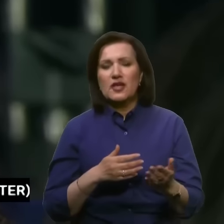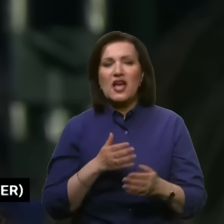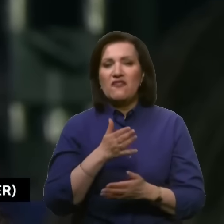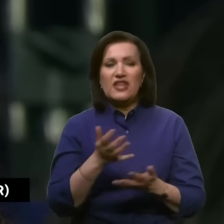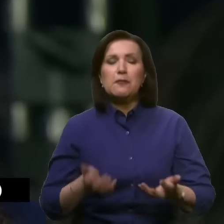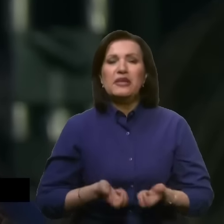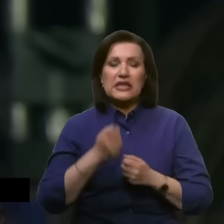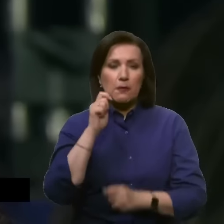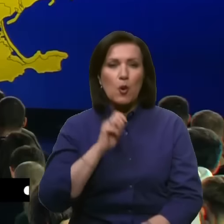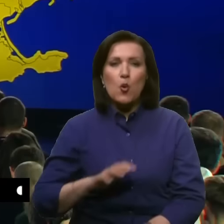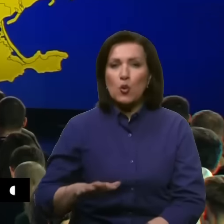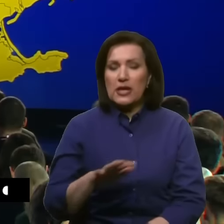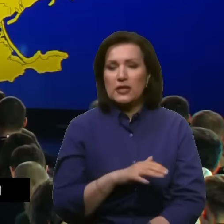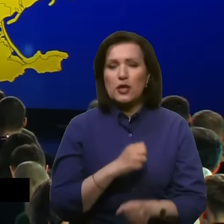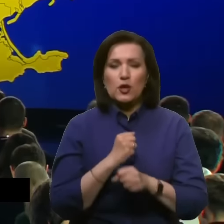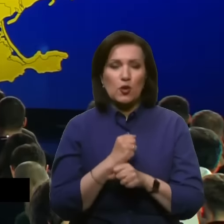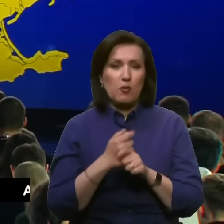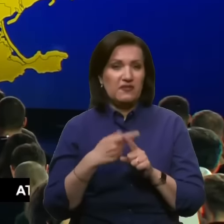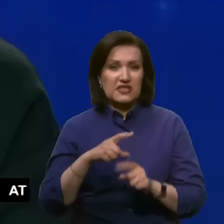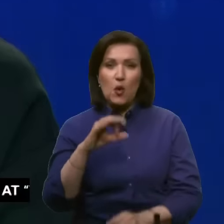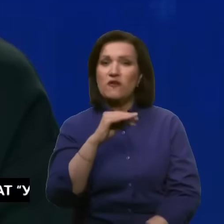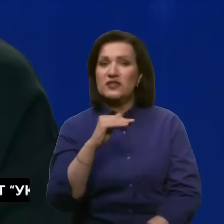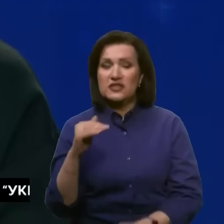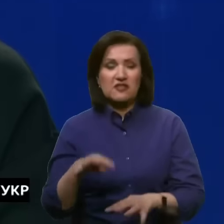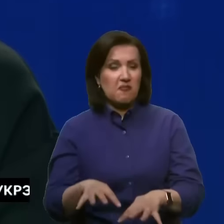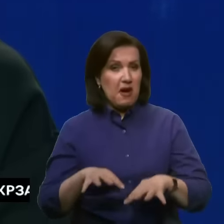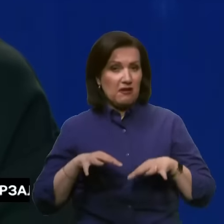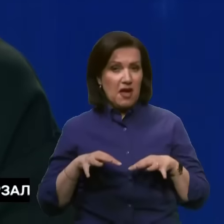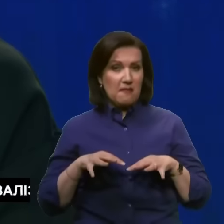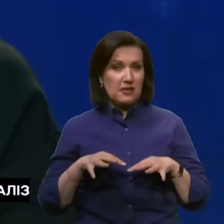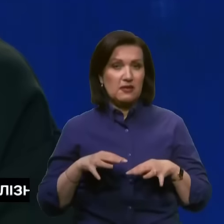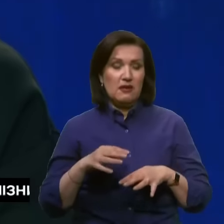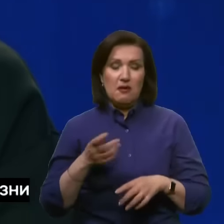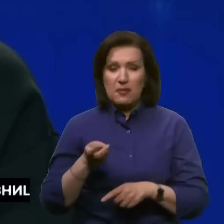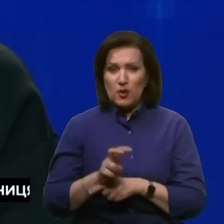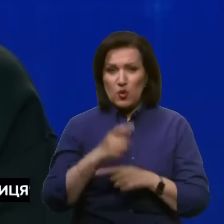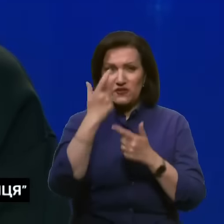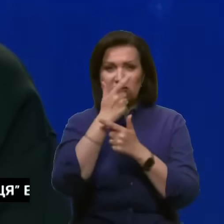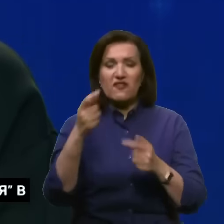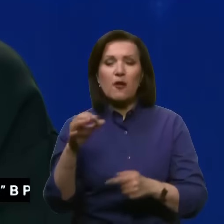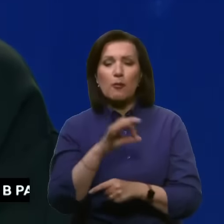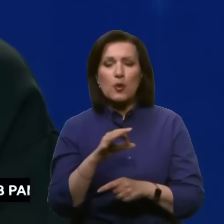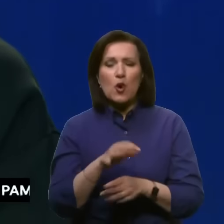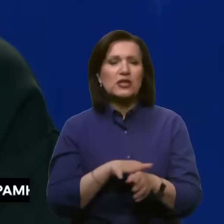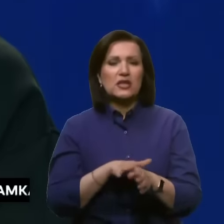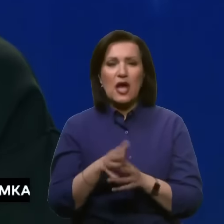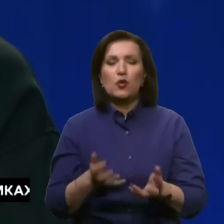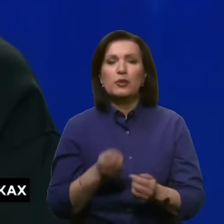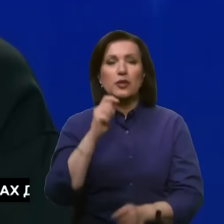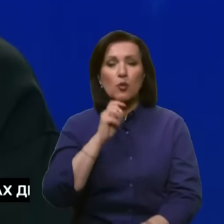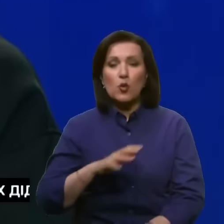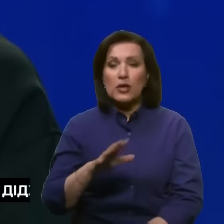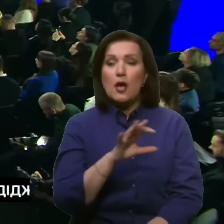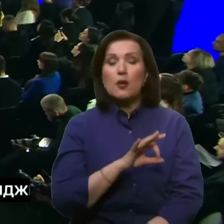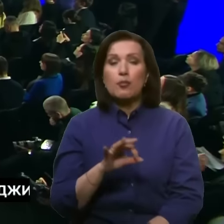він підтримує Україну і робив це офіційно. В парламенті, наскільки мені відомо, приходив і заявляв про тотальну підтримку України